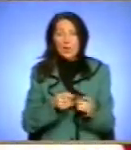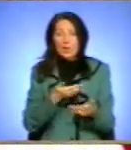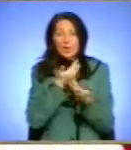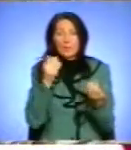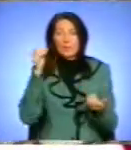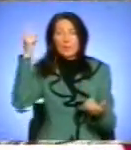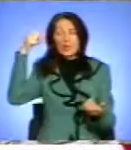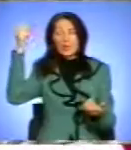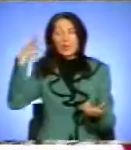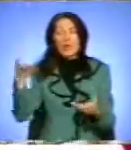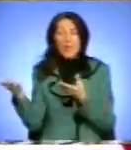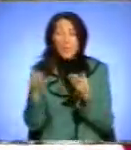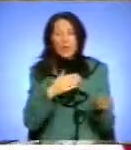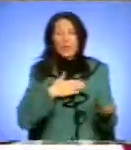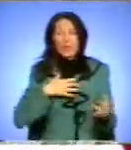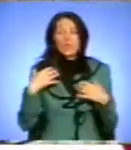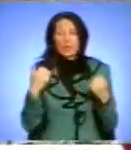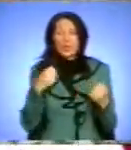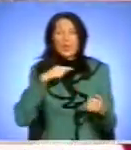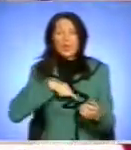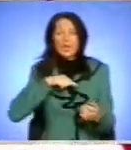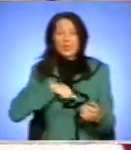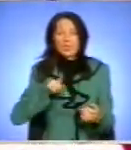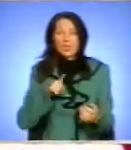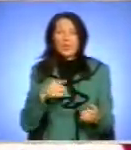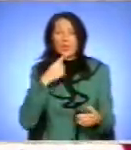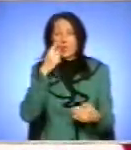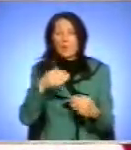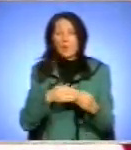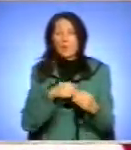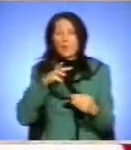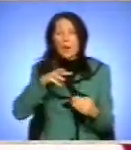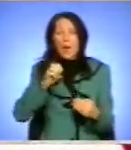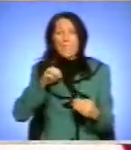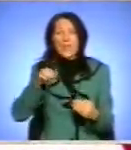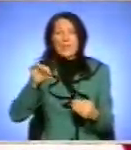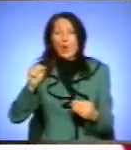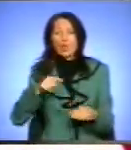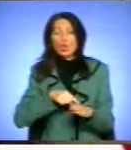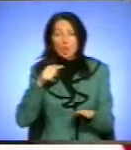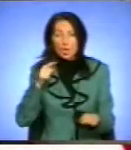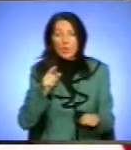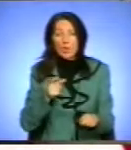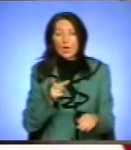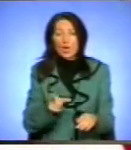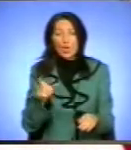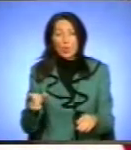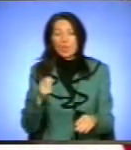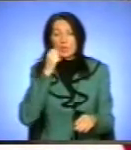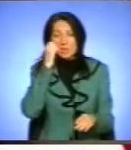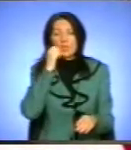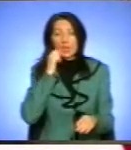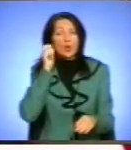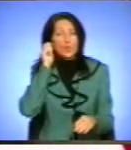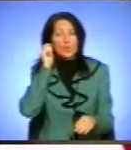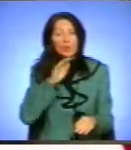світла, впливають на наше здоров'я і настрій. До найбільш метеочутливих лікарі відносять людей старшого віку, дітей, жінок